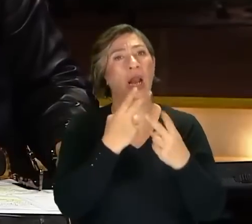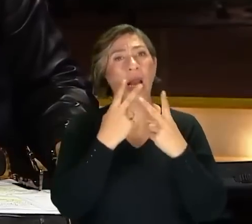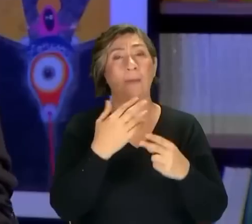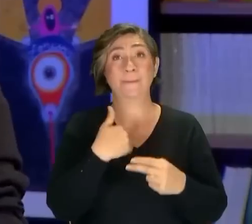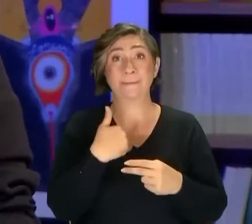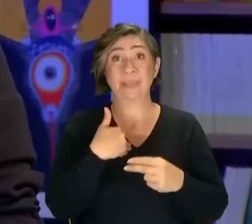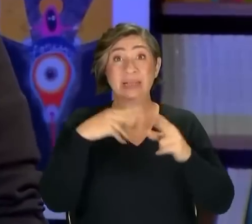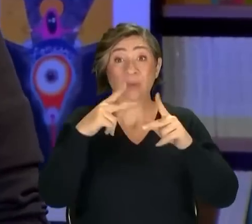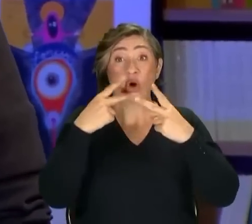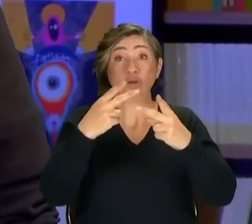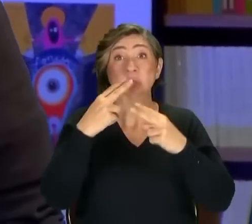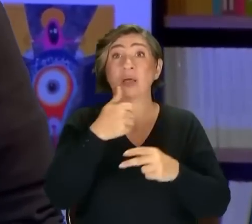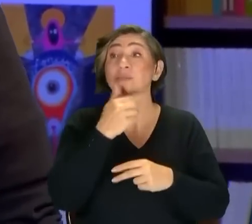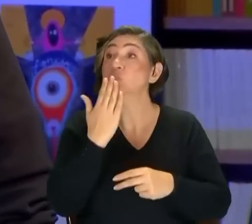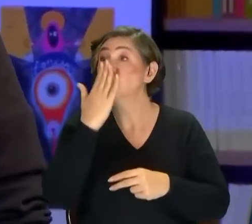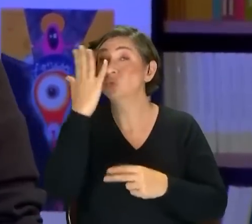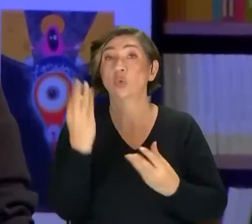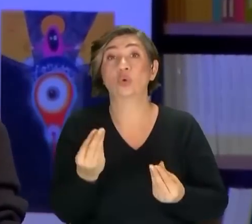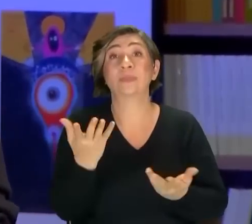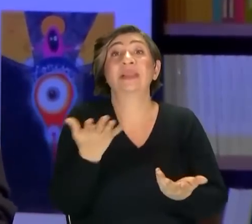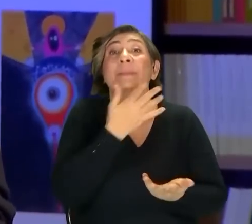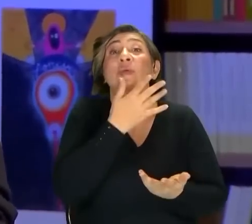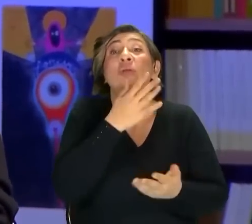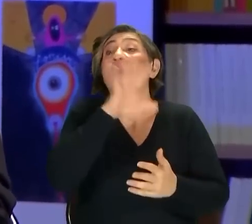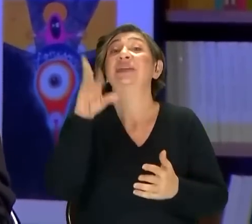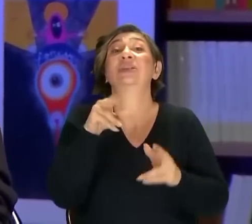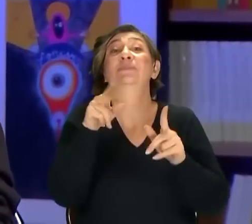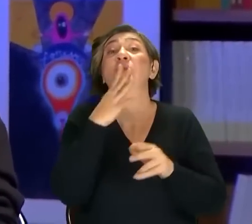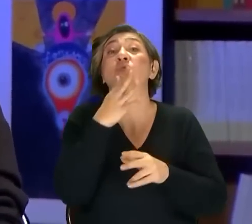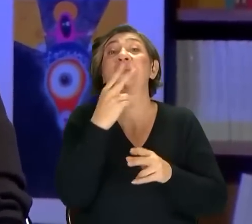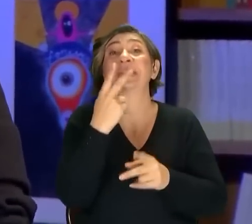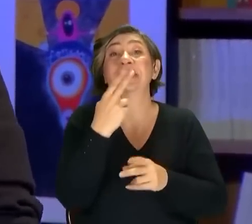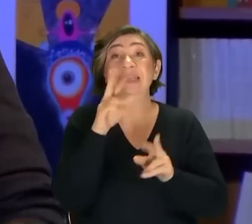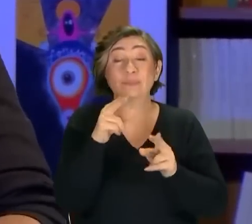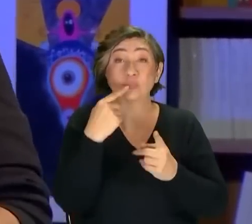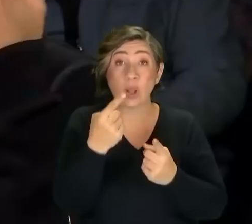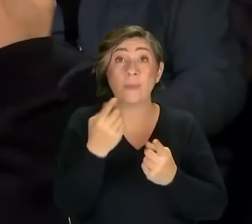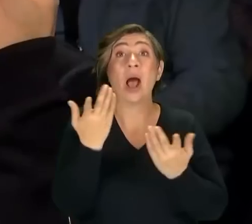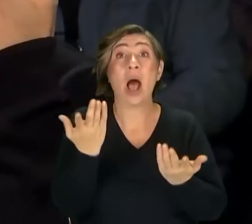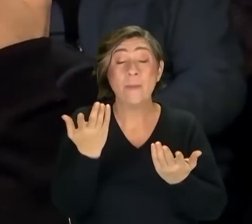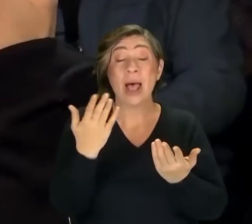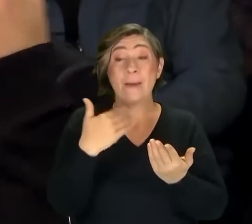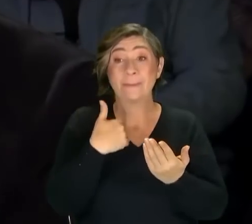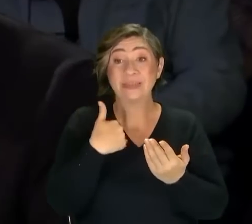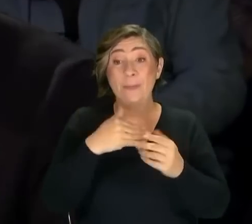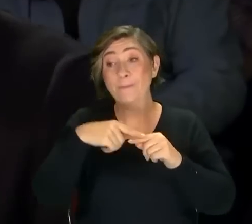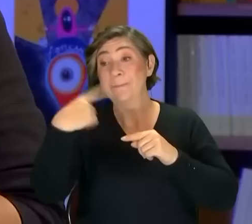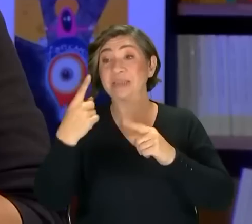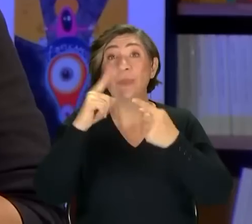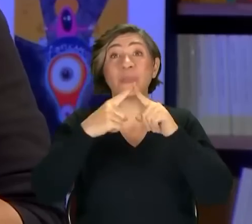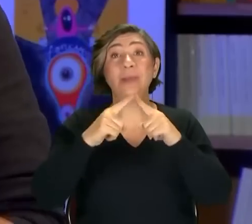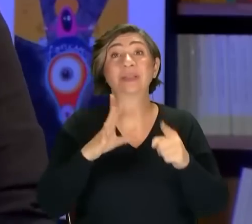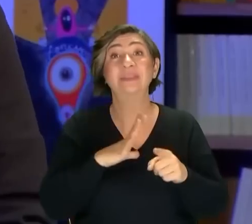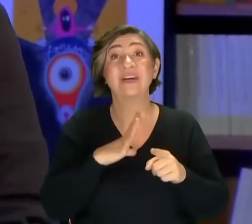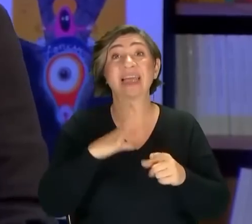Ben mesela benim kadar konuşan adamlara çok gıcık olurum. Yani ne biliyorsun sen her şeyi biliyormuşsun gibi konuşuyorsun falan filan derim. Ama bizim başka bir matematiğimiz